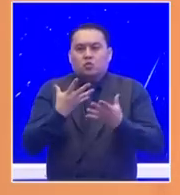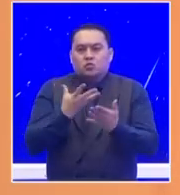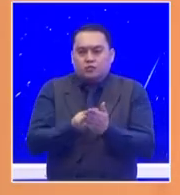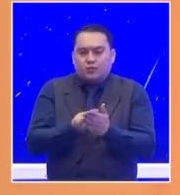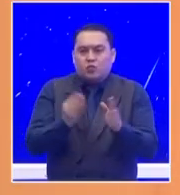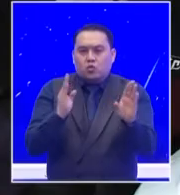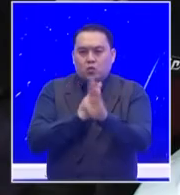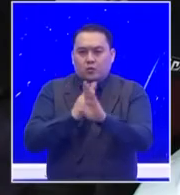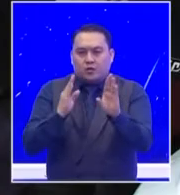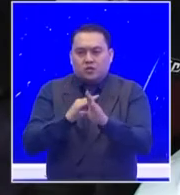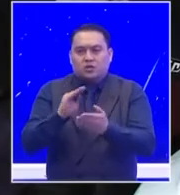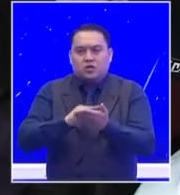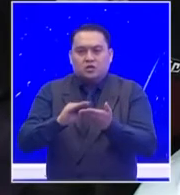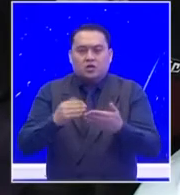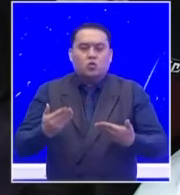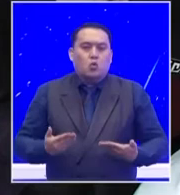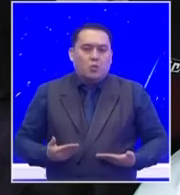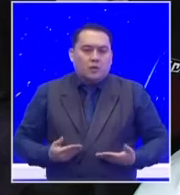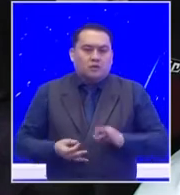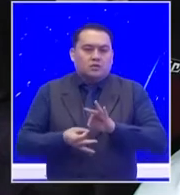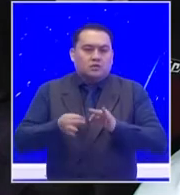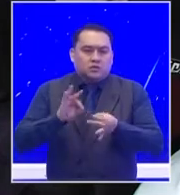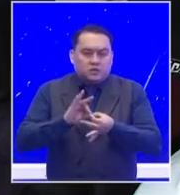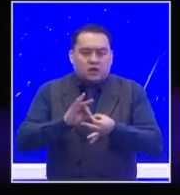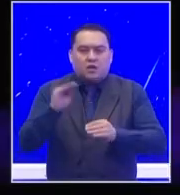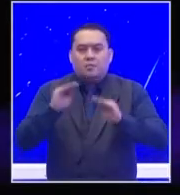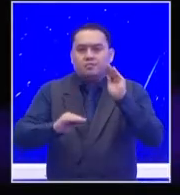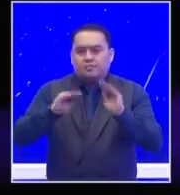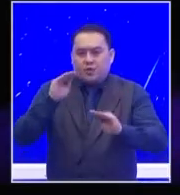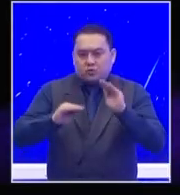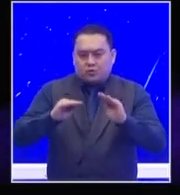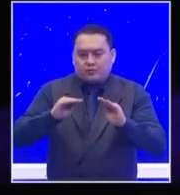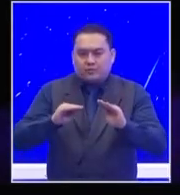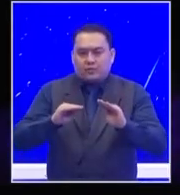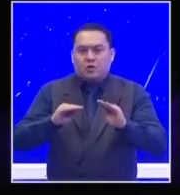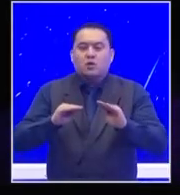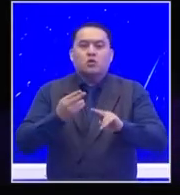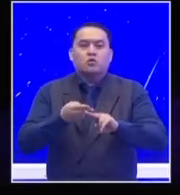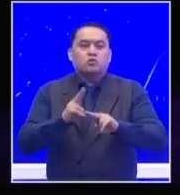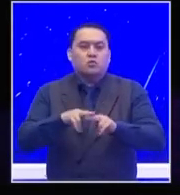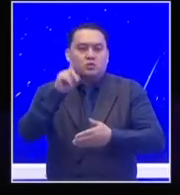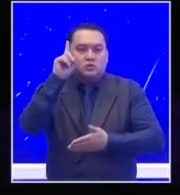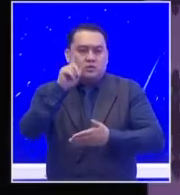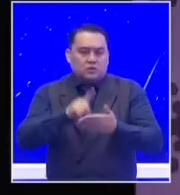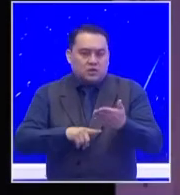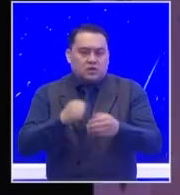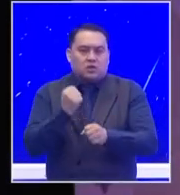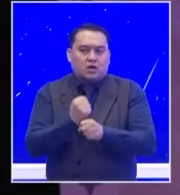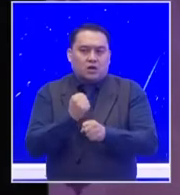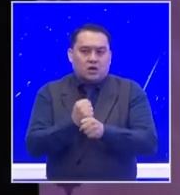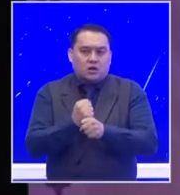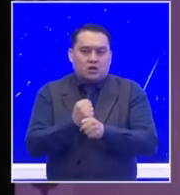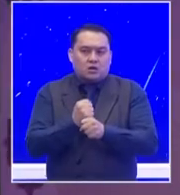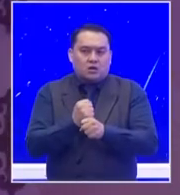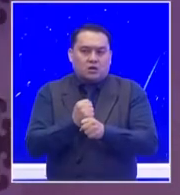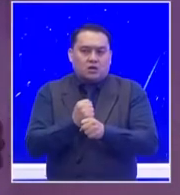тұста қанатына тығылған қаршадай ақынды арашалап қал деп керімге иек артады. Сол сенгені иттігін жасап, Айдардың